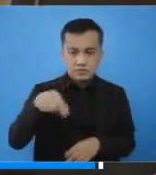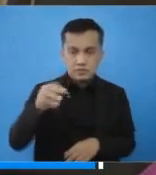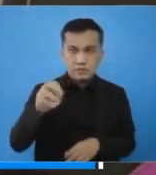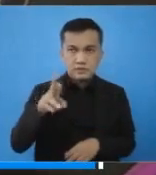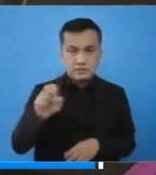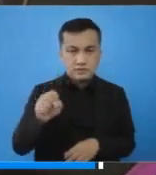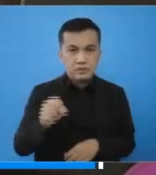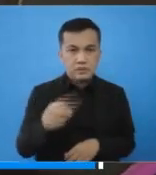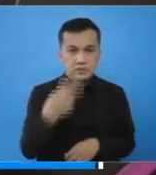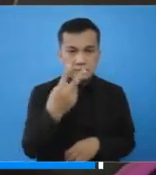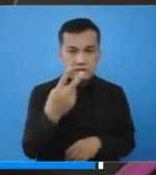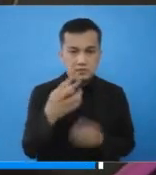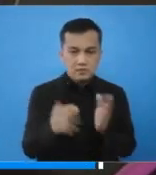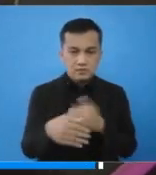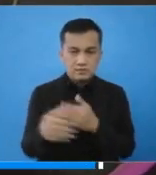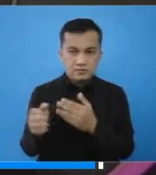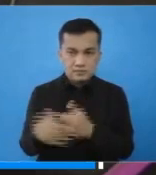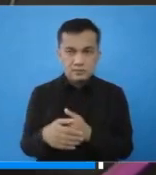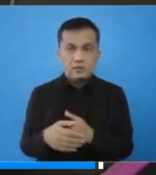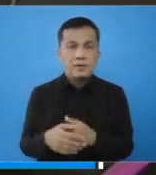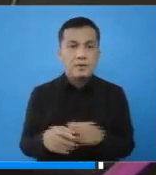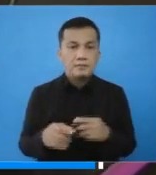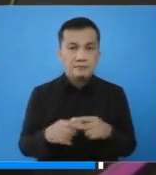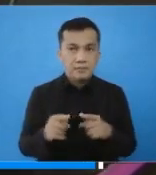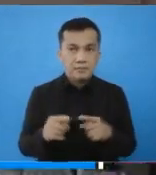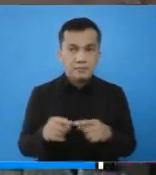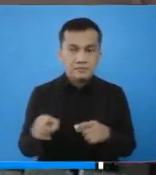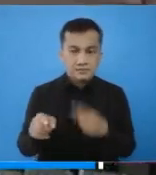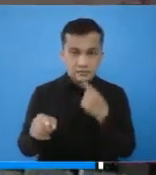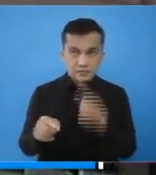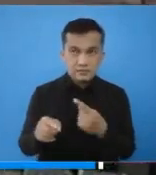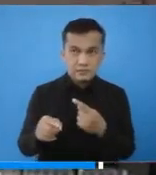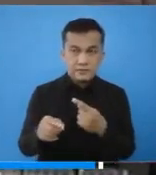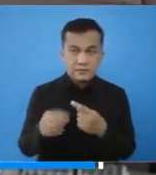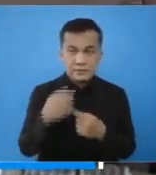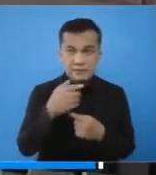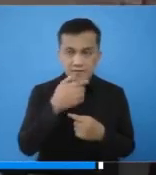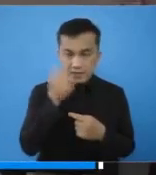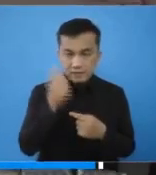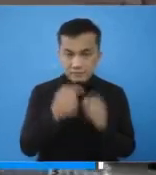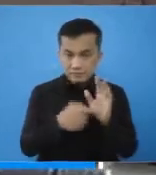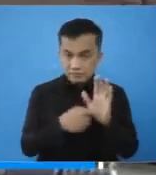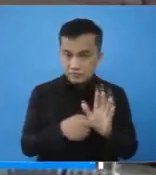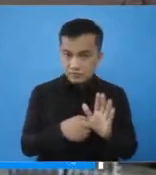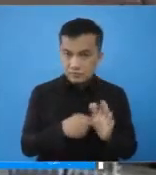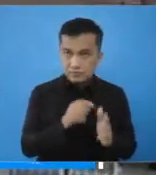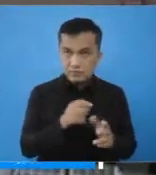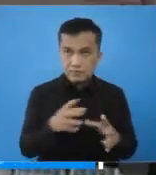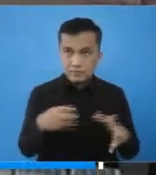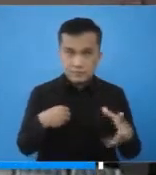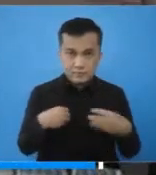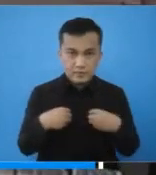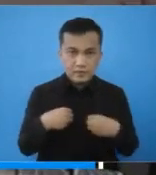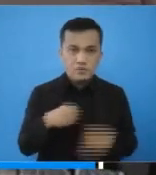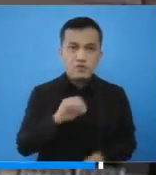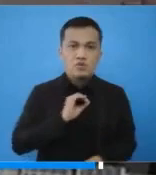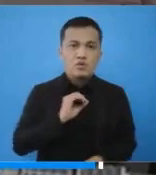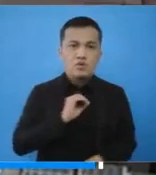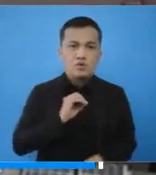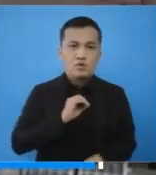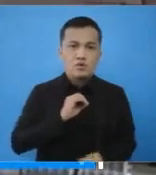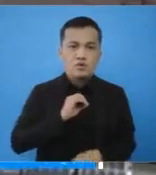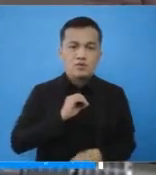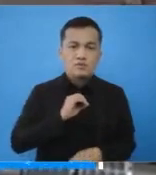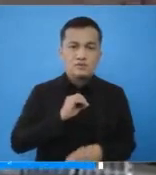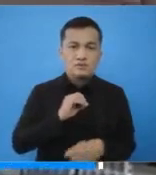banyo na dati nilang problema. Flying saucer, alam naman yun ni Mayor eh, na balot suman daw po kami.